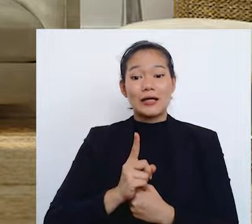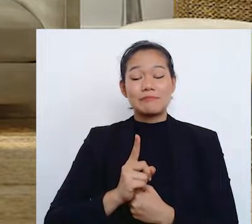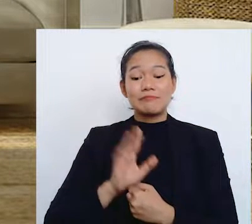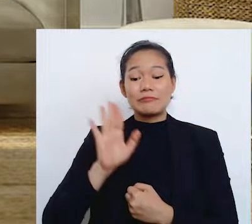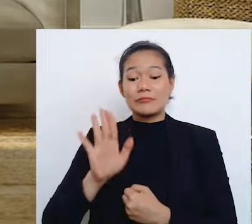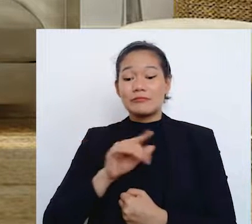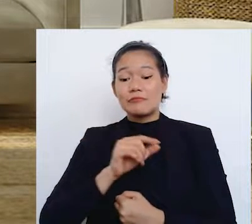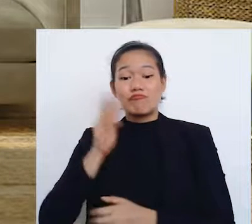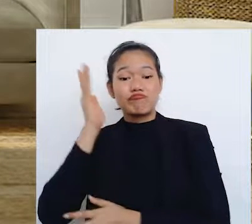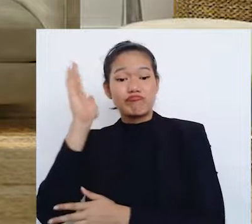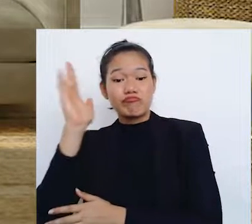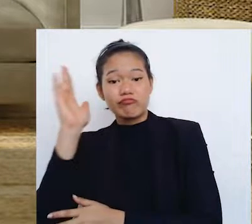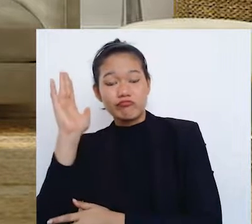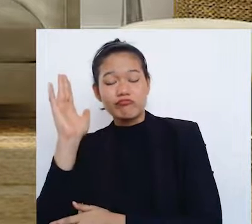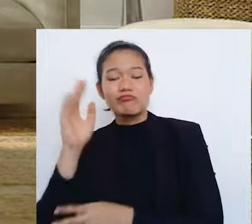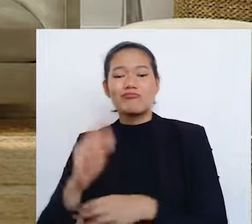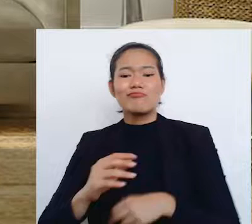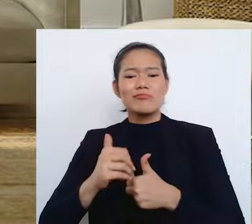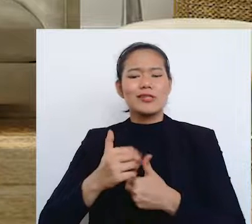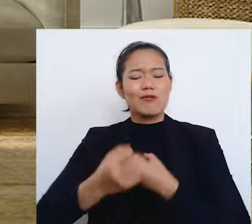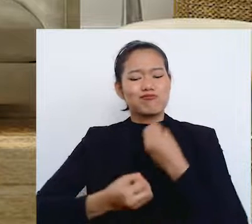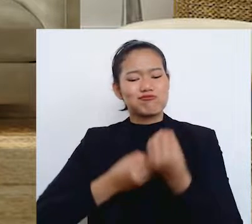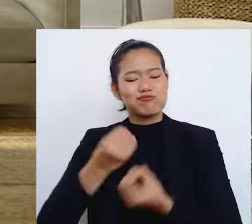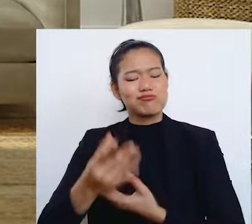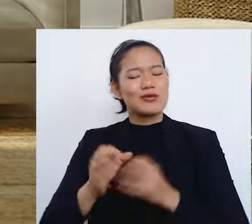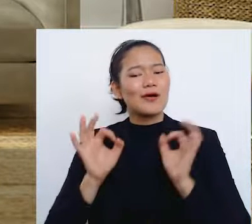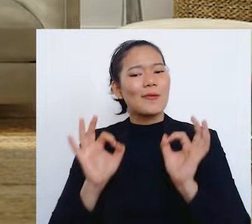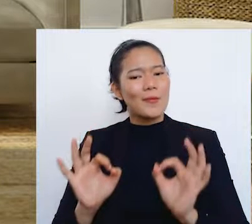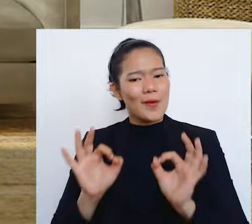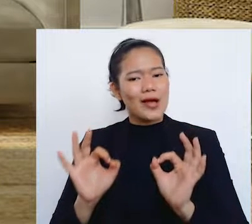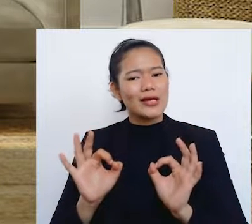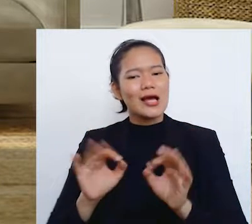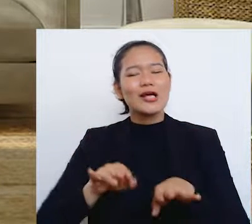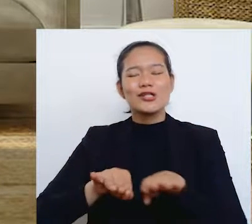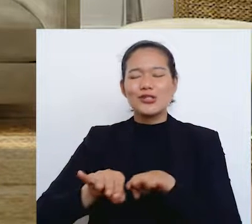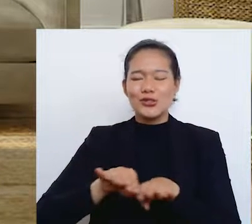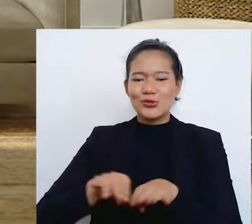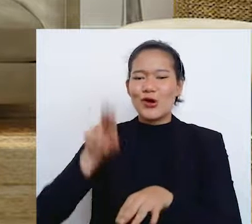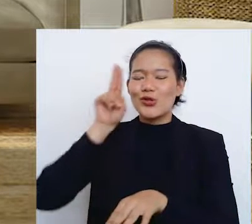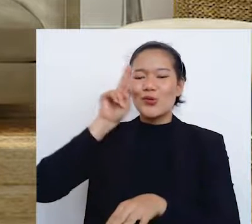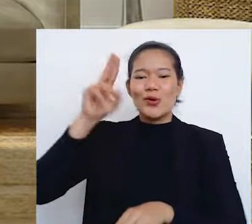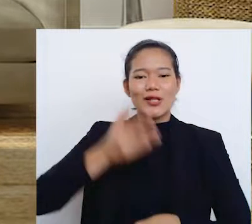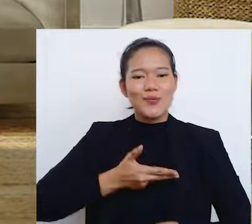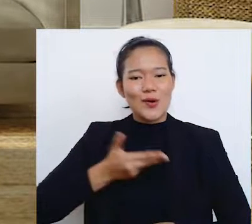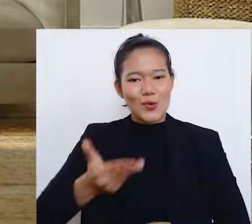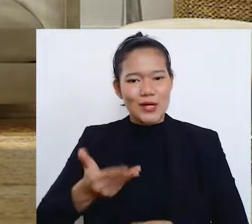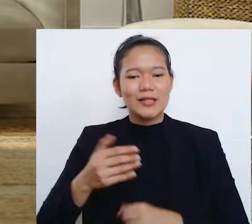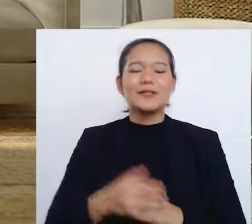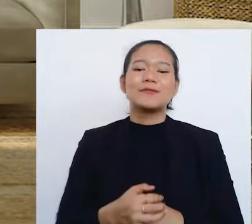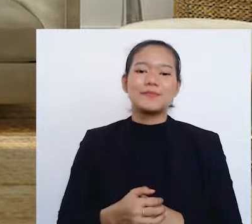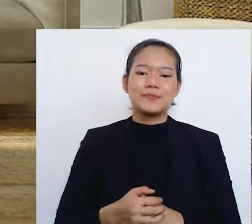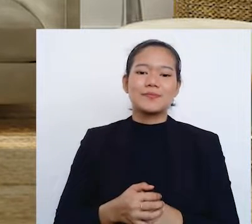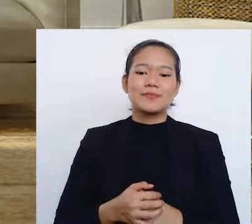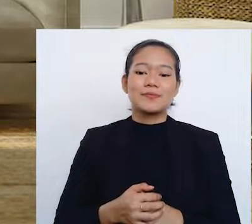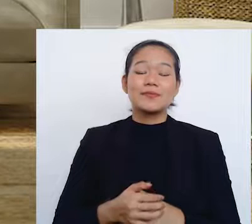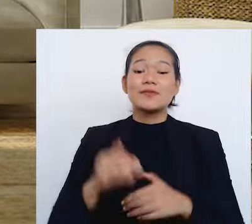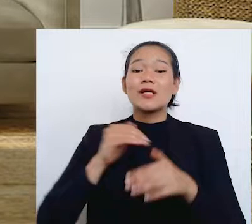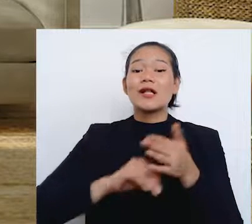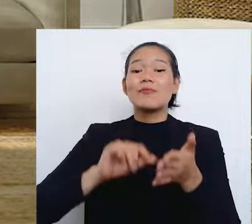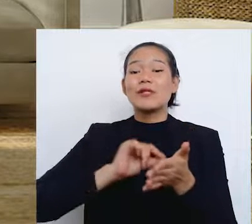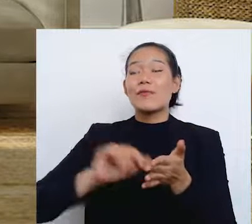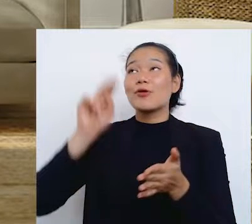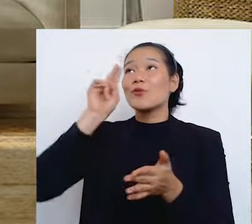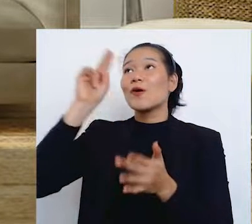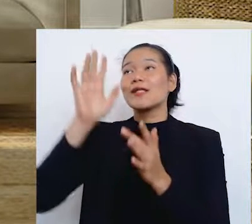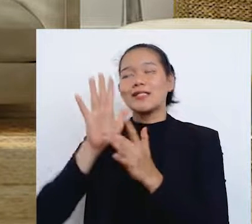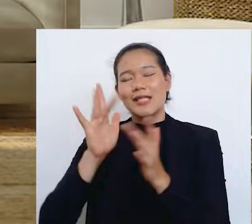akan disampaikan boleh disampaikan dengan baik, seturut dengan kehendak Tuhan. Dalam